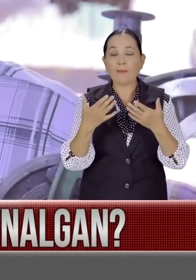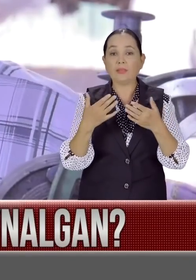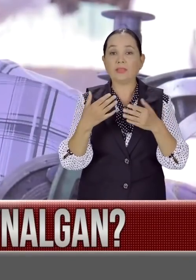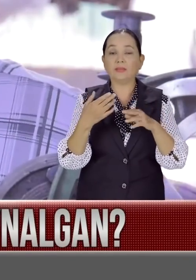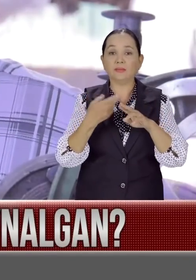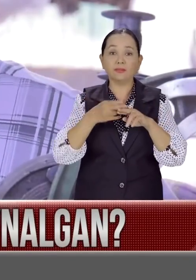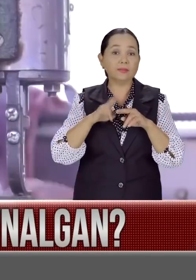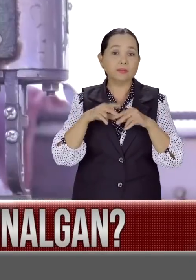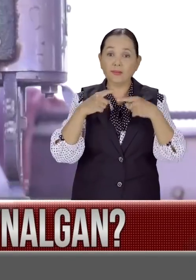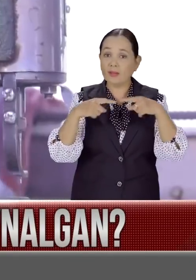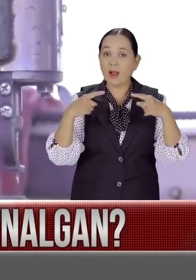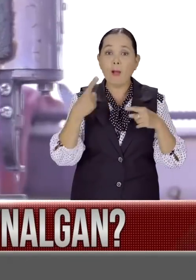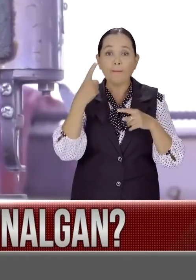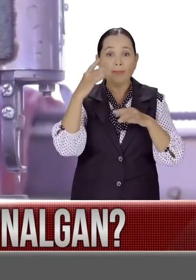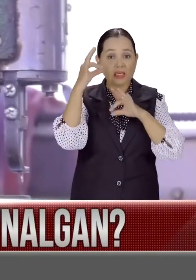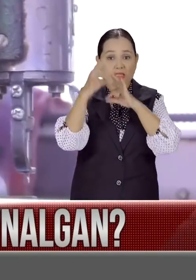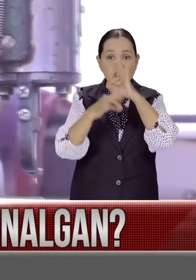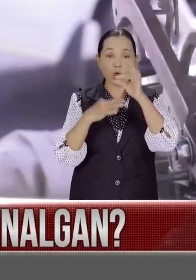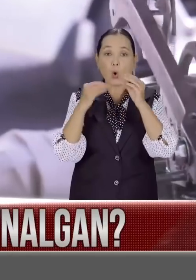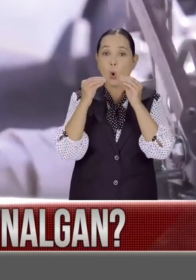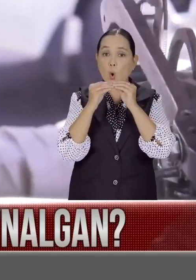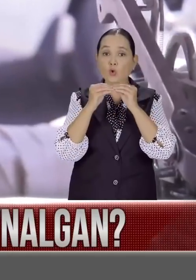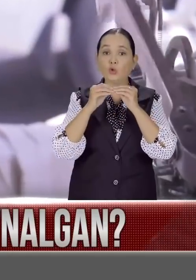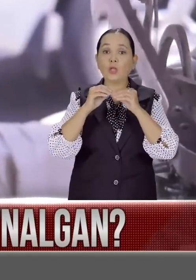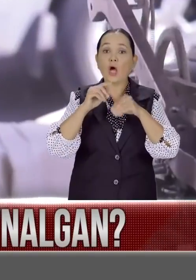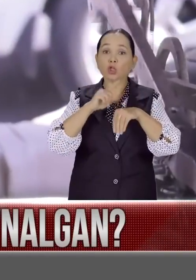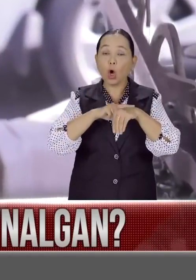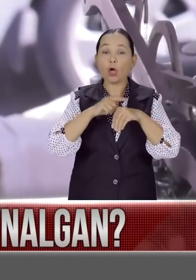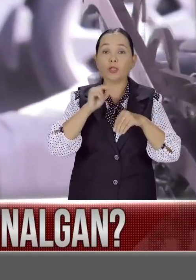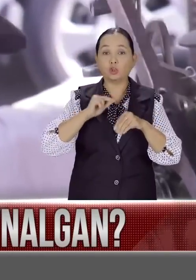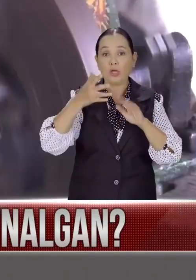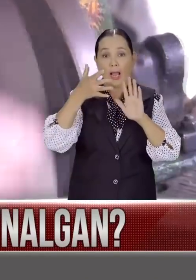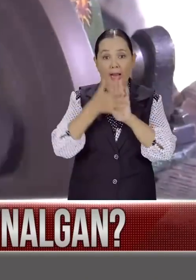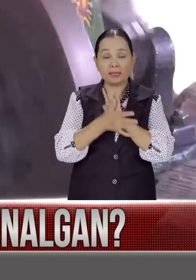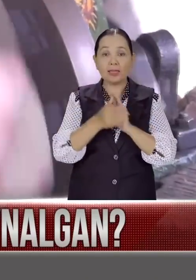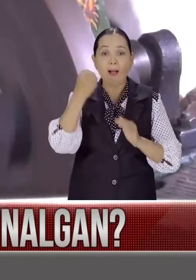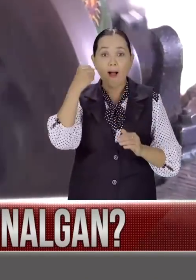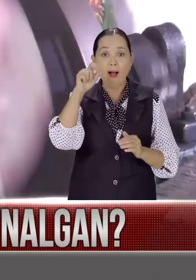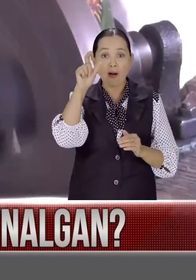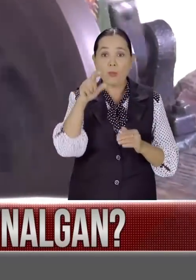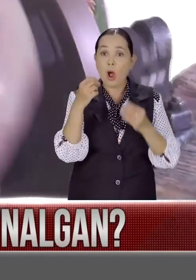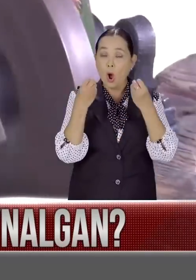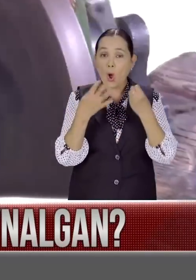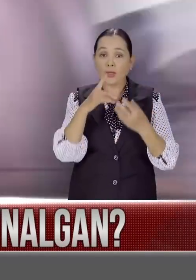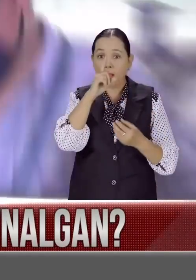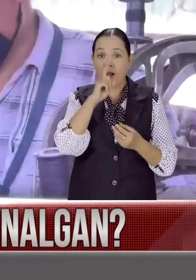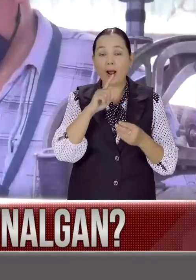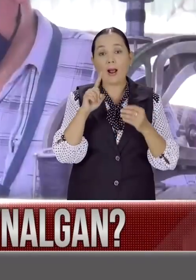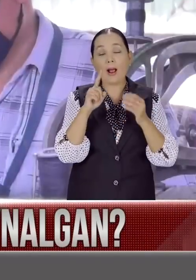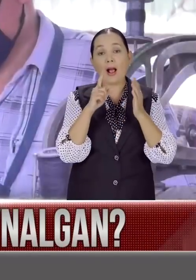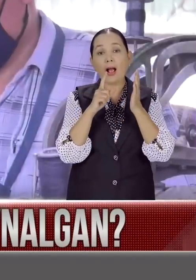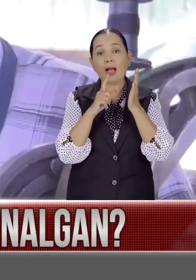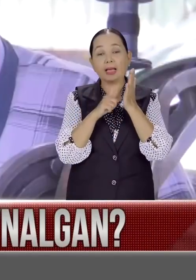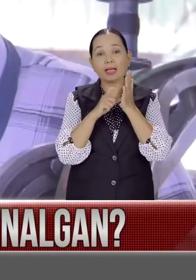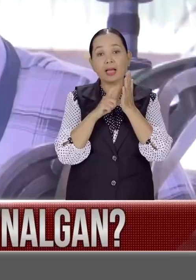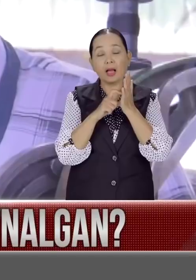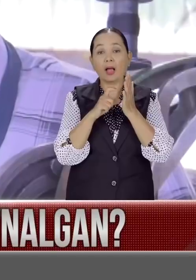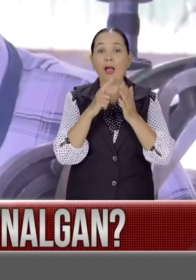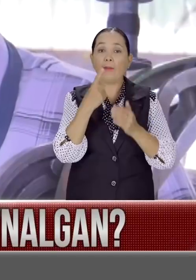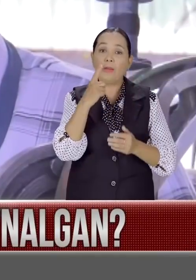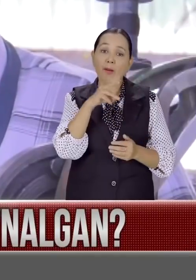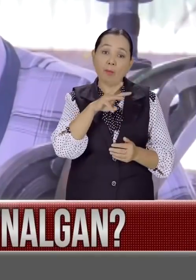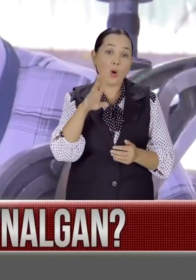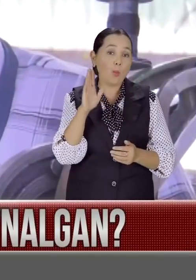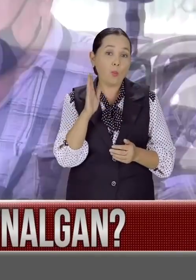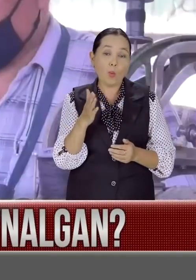remont qilamiz. Bir sutkaning 10 soatini ish vaqtiga ajratayotgan qahramonimizning oylik daromadi yo'g'ida 700 ming. 1 milliondan